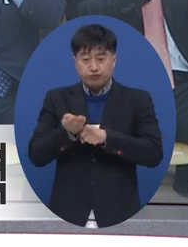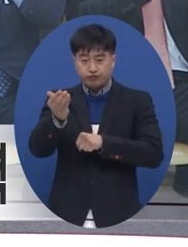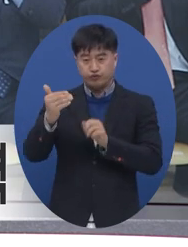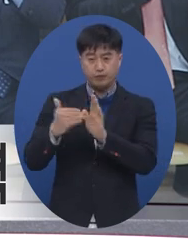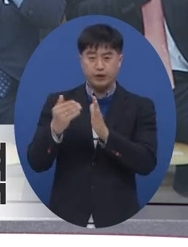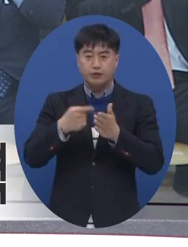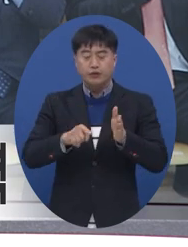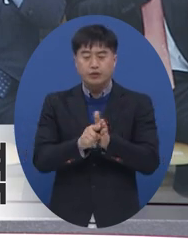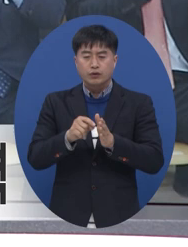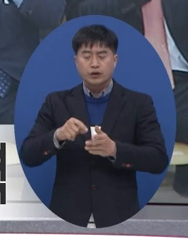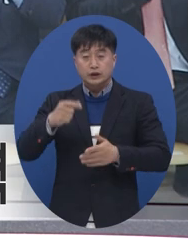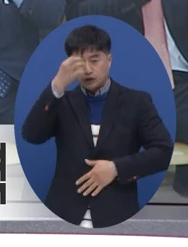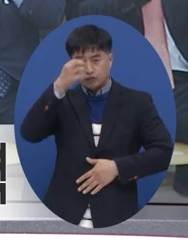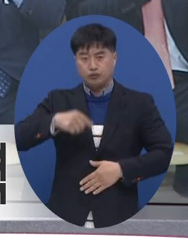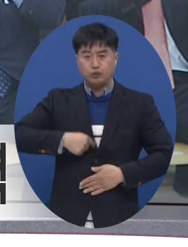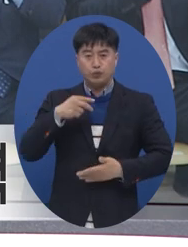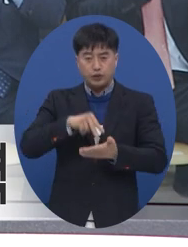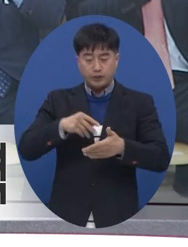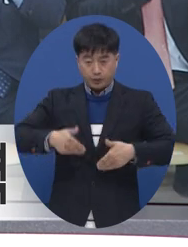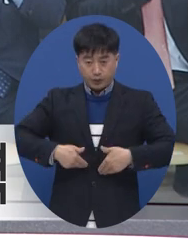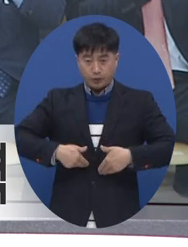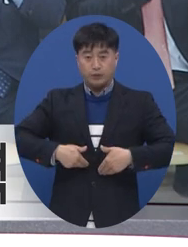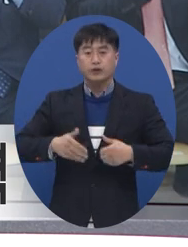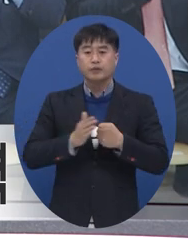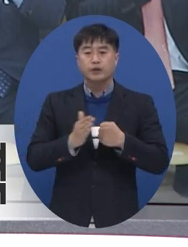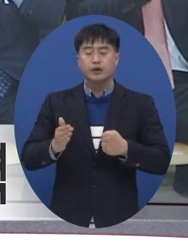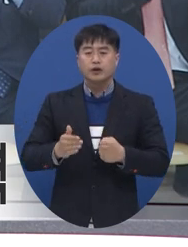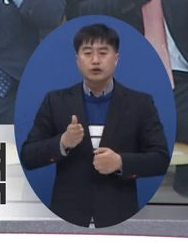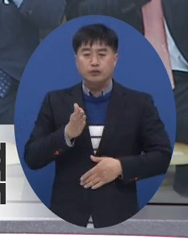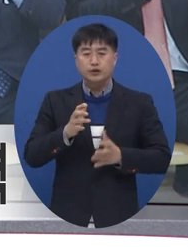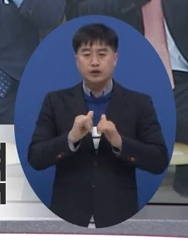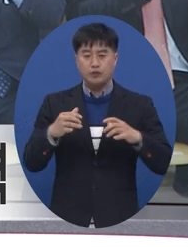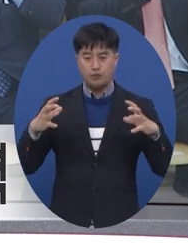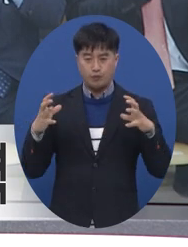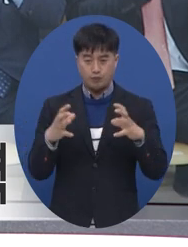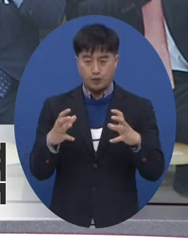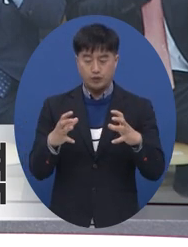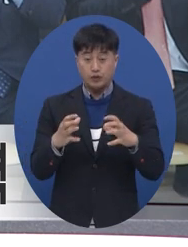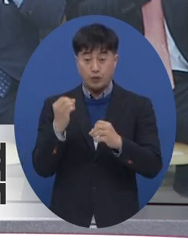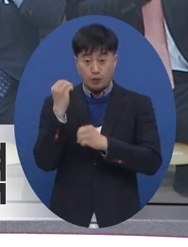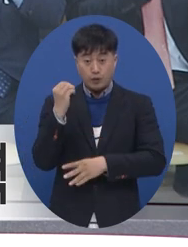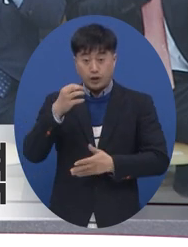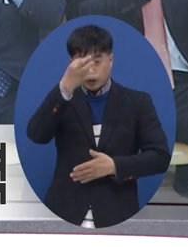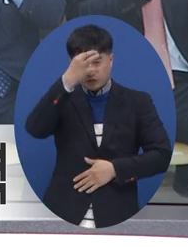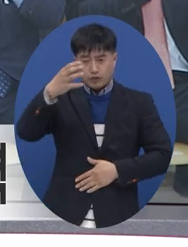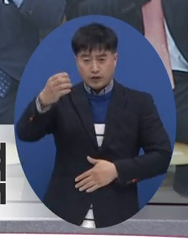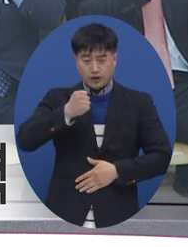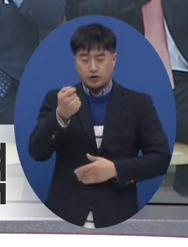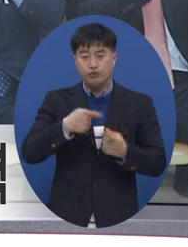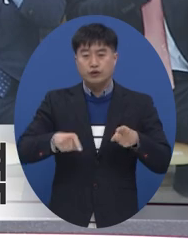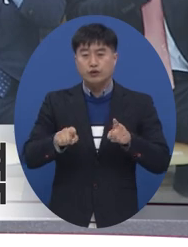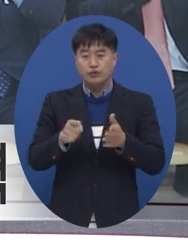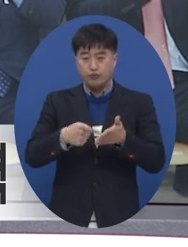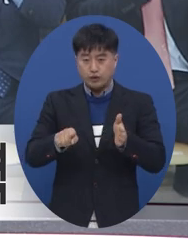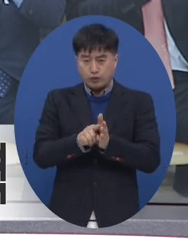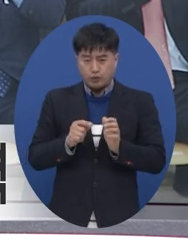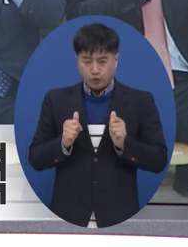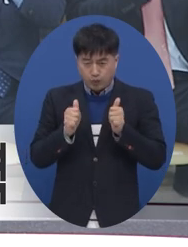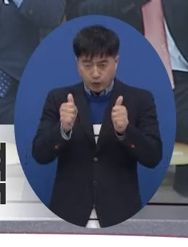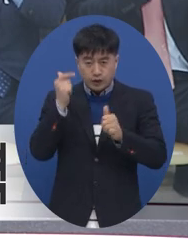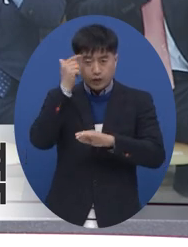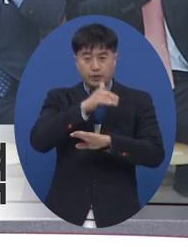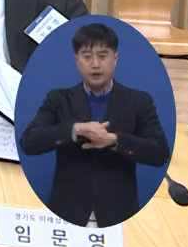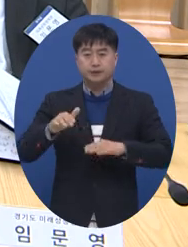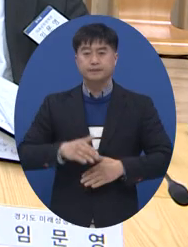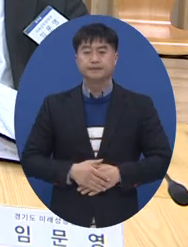규제로 인해 기술 독립의 필요성이 대두되고 있는 만큼 전문가들이 똘똘 뭉쳐 원천 기술 확보에 총력을 다하겠다는 계획입니다.